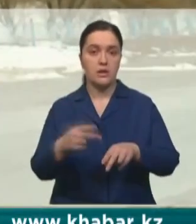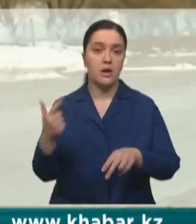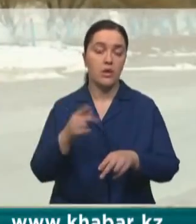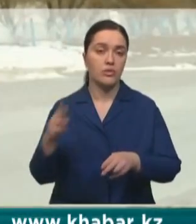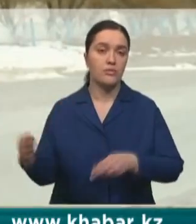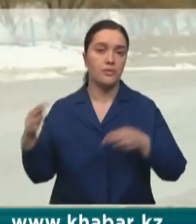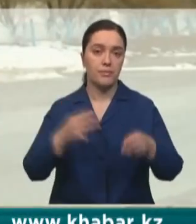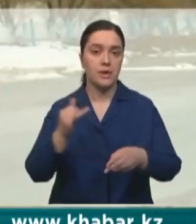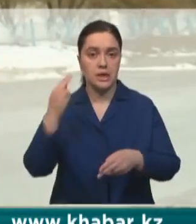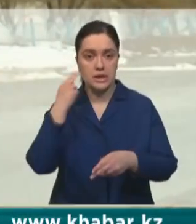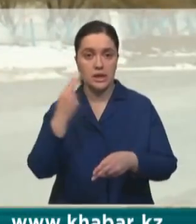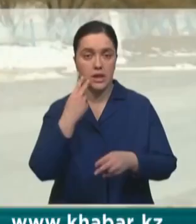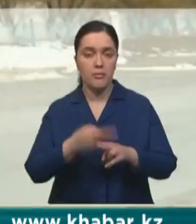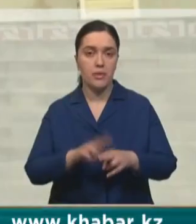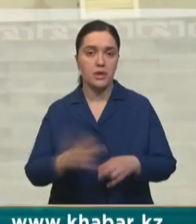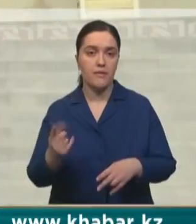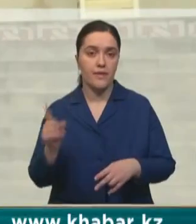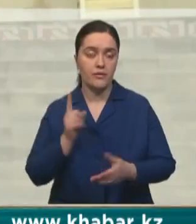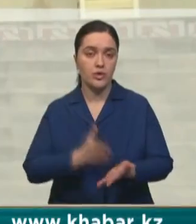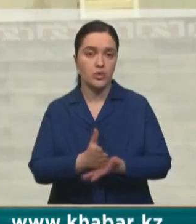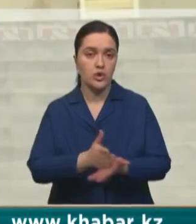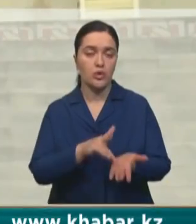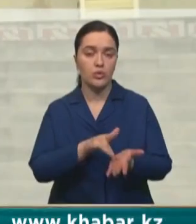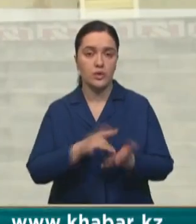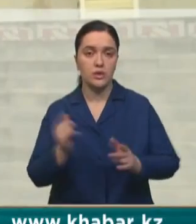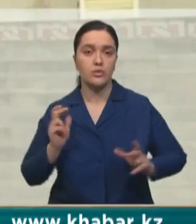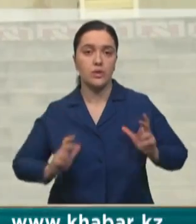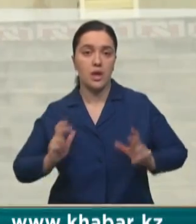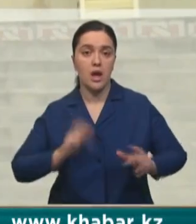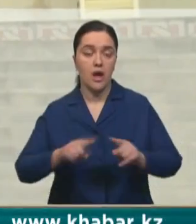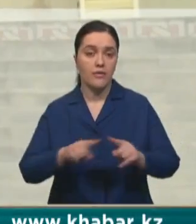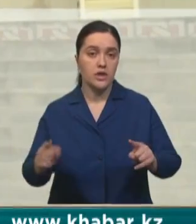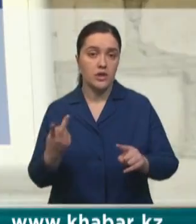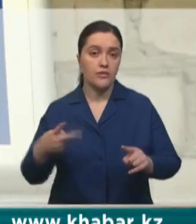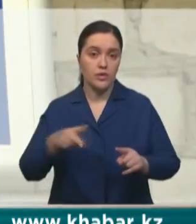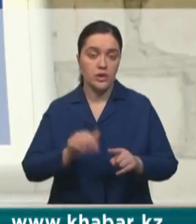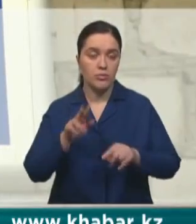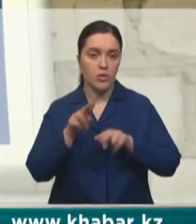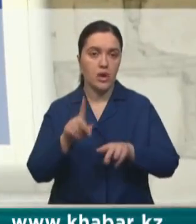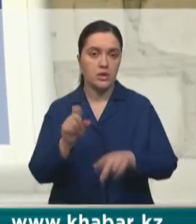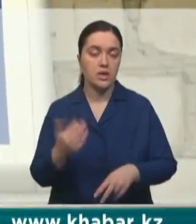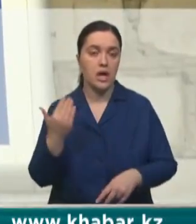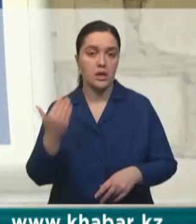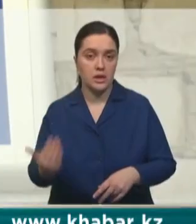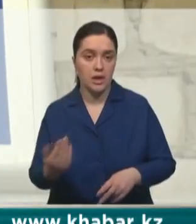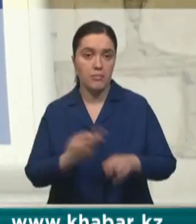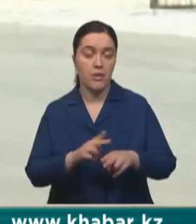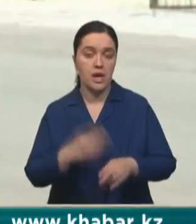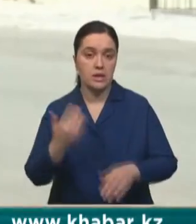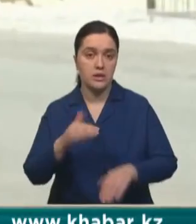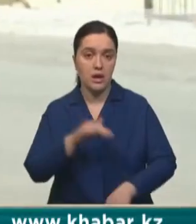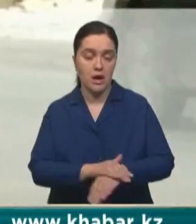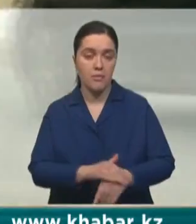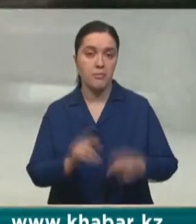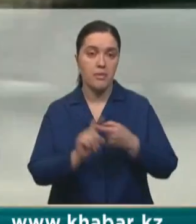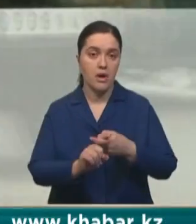граждане, которые прибыли из Китая. Это вахтовые служащие, туристы и студенты. В течение 2 недель медики будут наблюдать за ними.